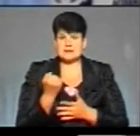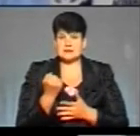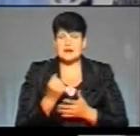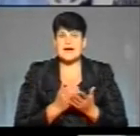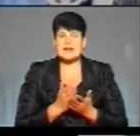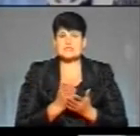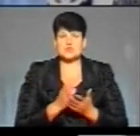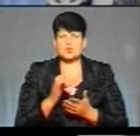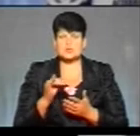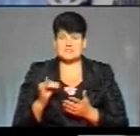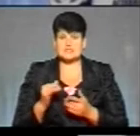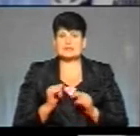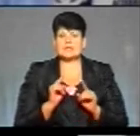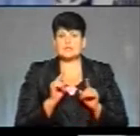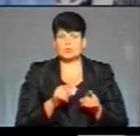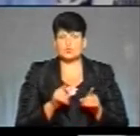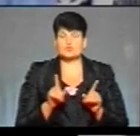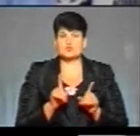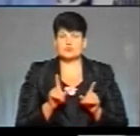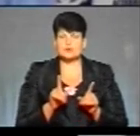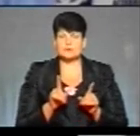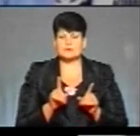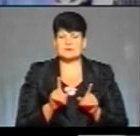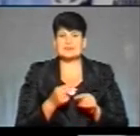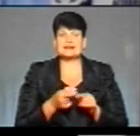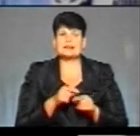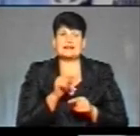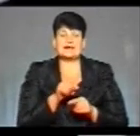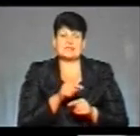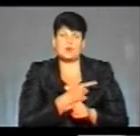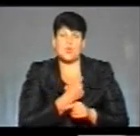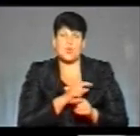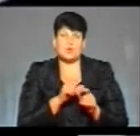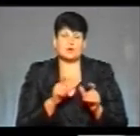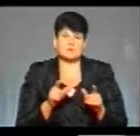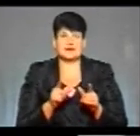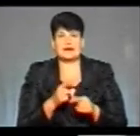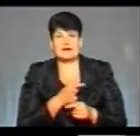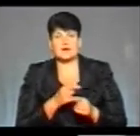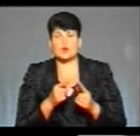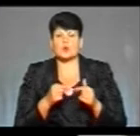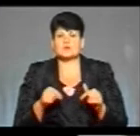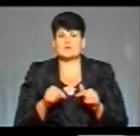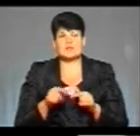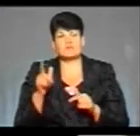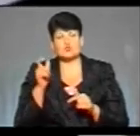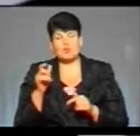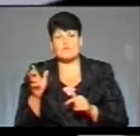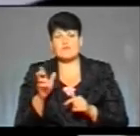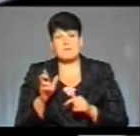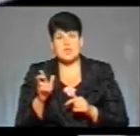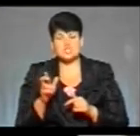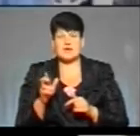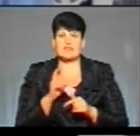ресурси для того, щоб такі госпіталі чи там лікарні організувати в Чорткові, в Бережанах і